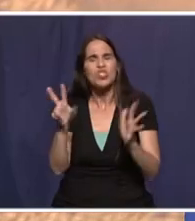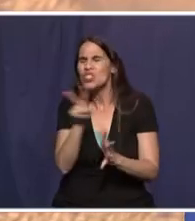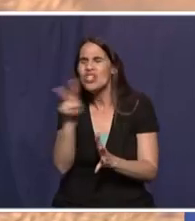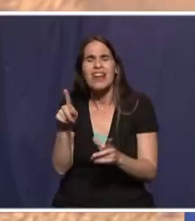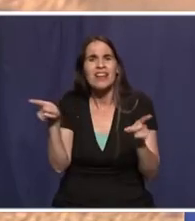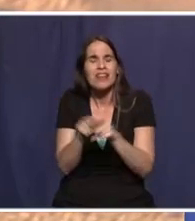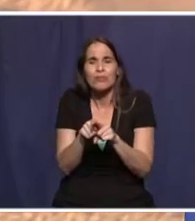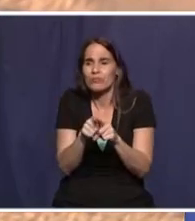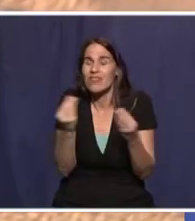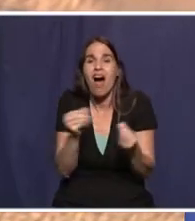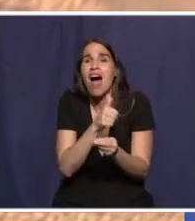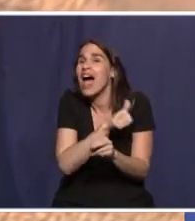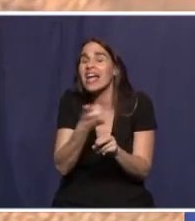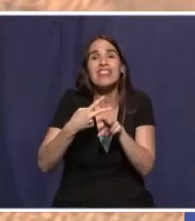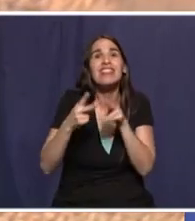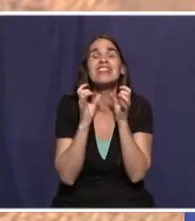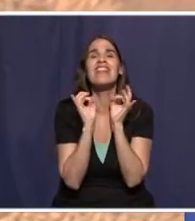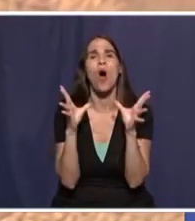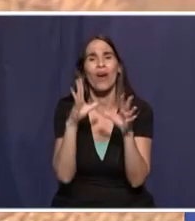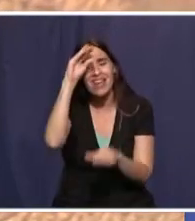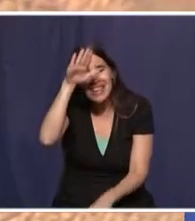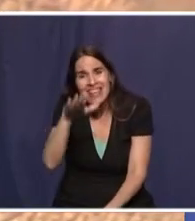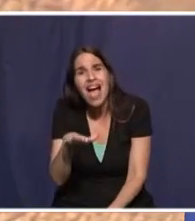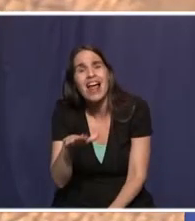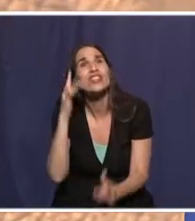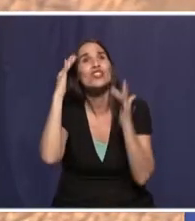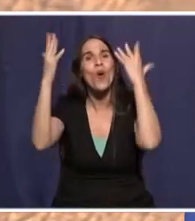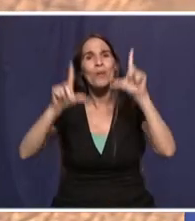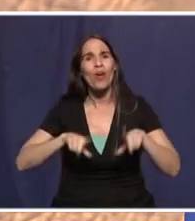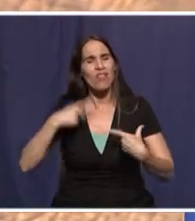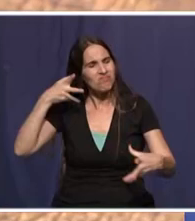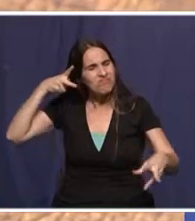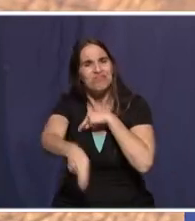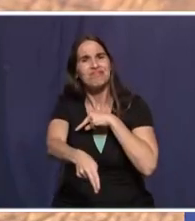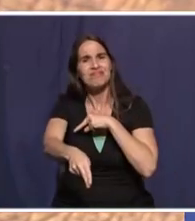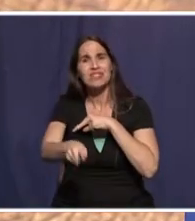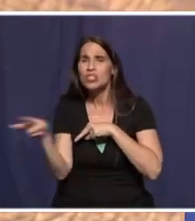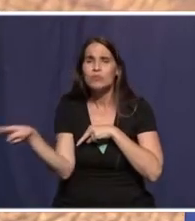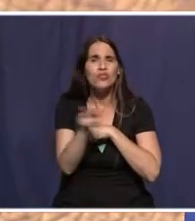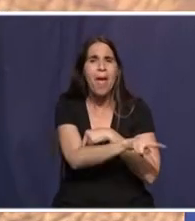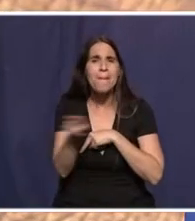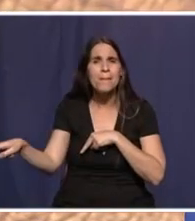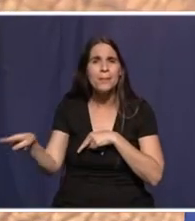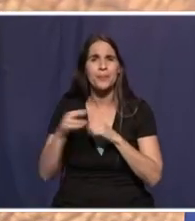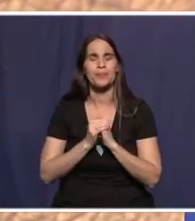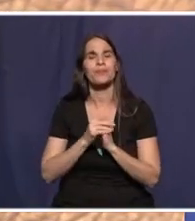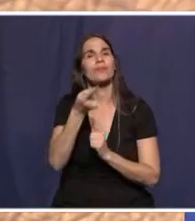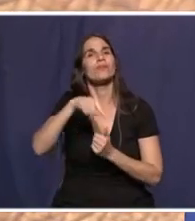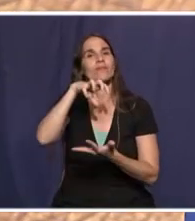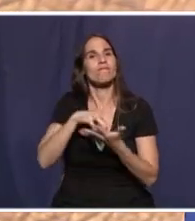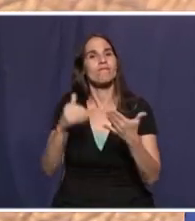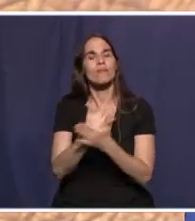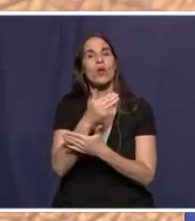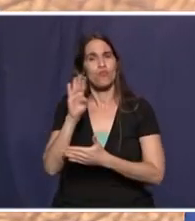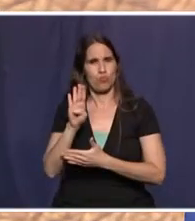גודעות את הדבר הטהור ביותר, ילד שחולם לחיות. אנחנו באתר החדשות בוקרה פעלנו